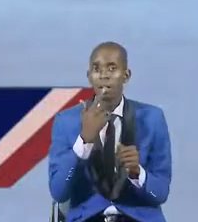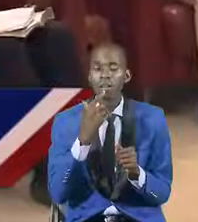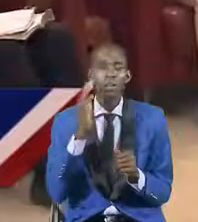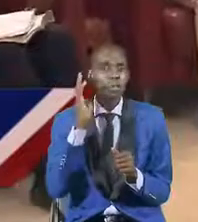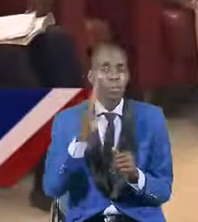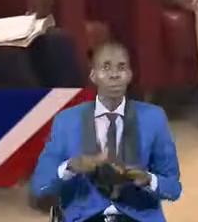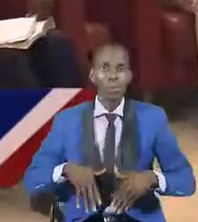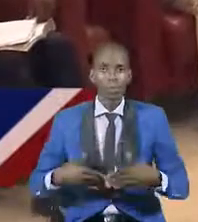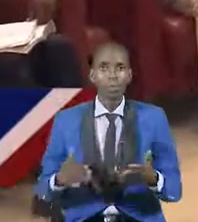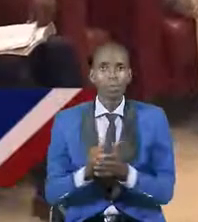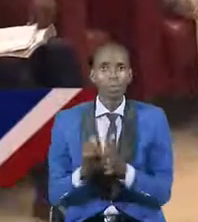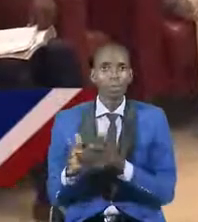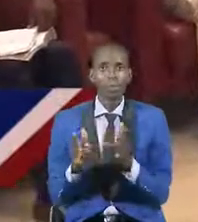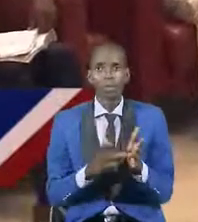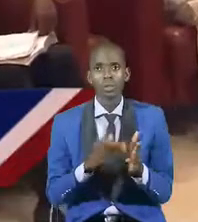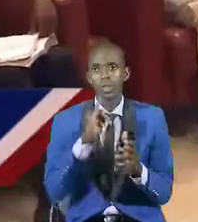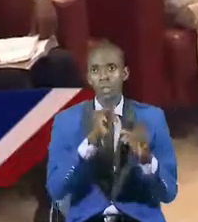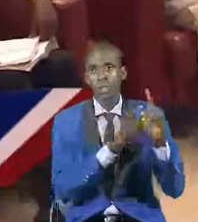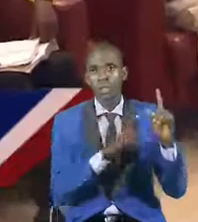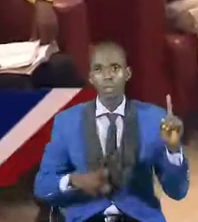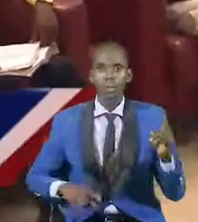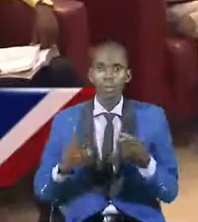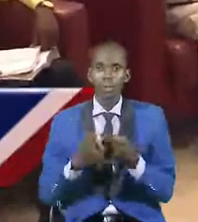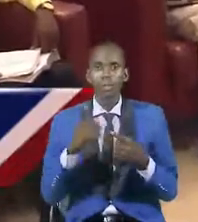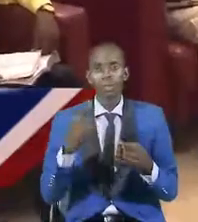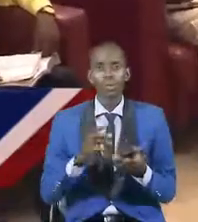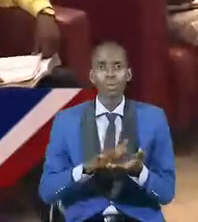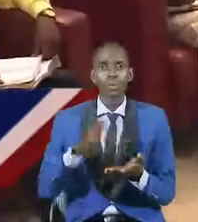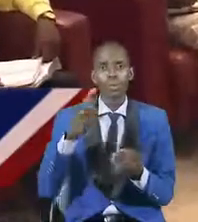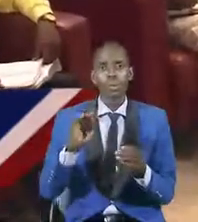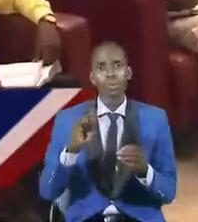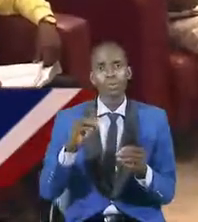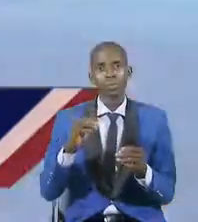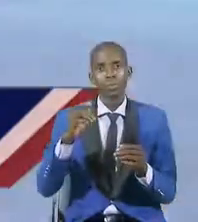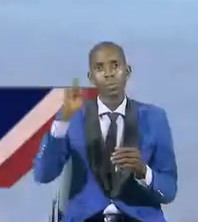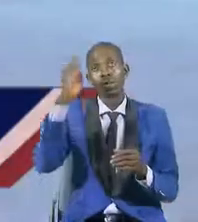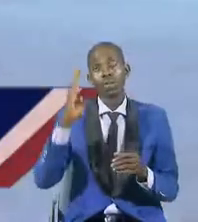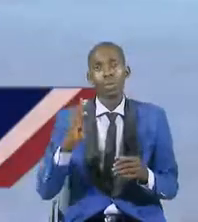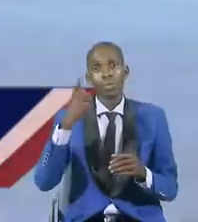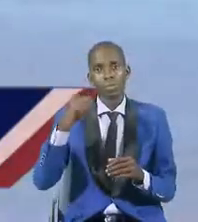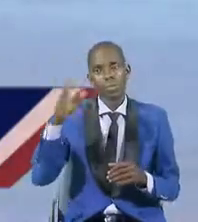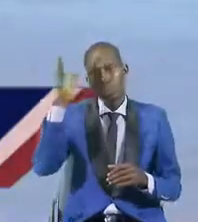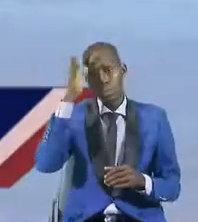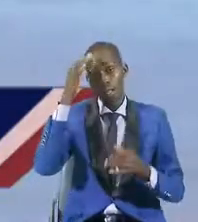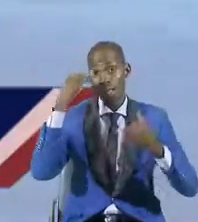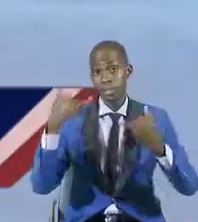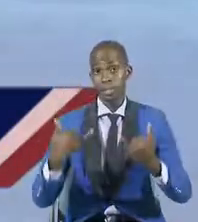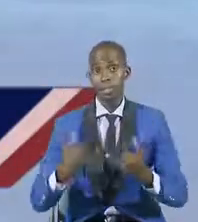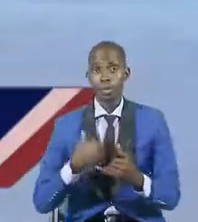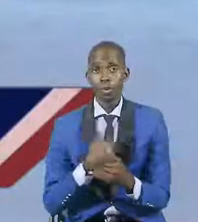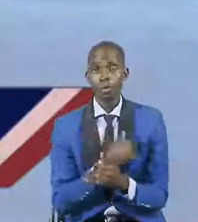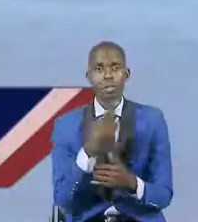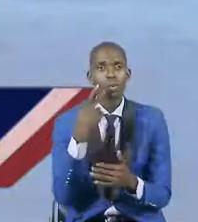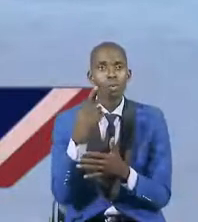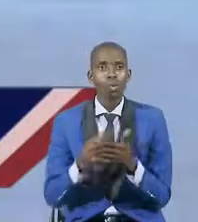toute langue confesse que Jésus-Christ est Seigneur, à la gloire de Dieu le Père. Maintenant, on